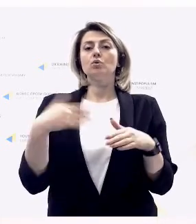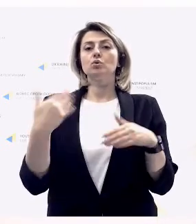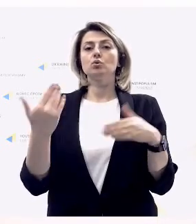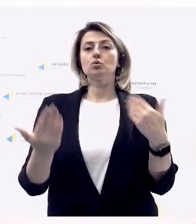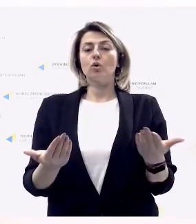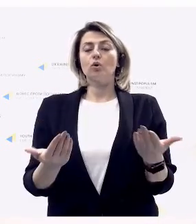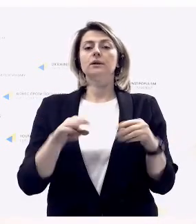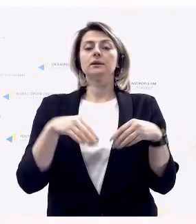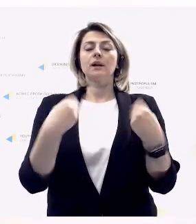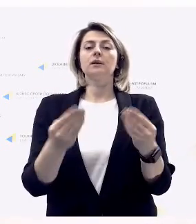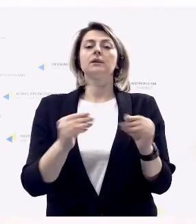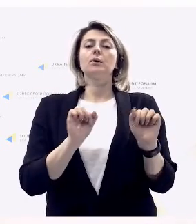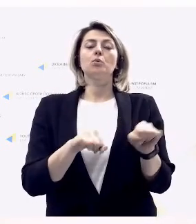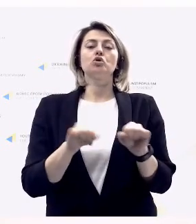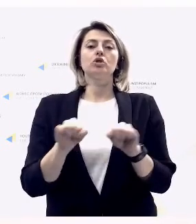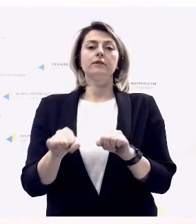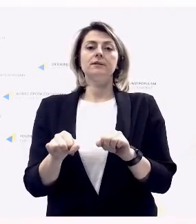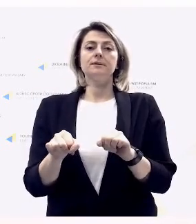сторони дати